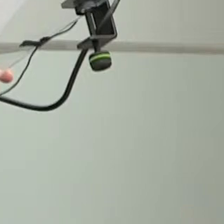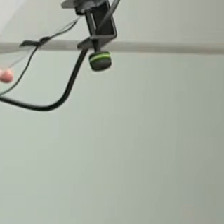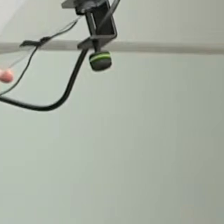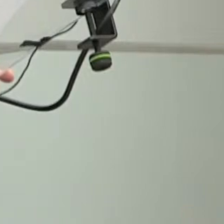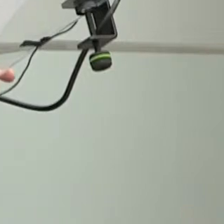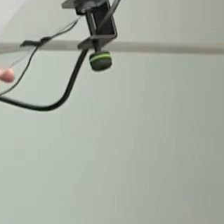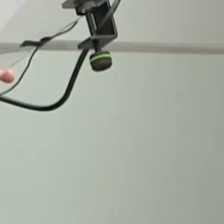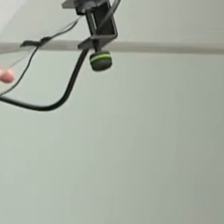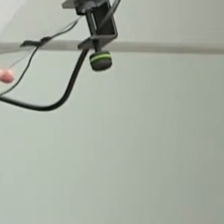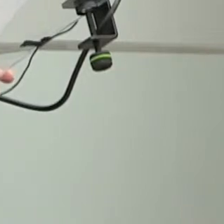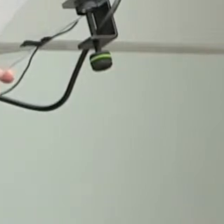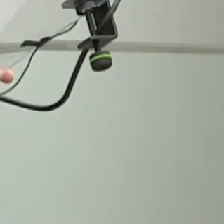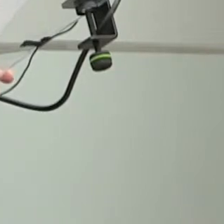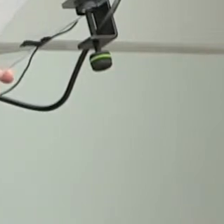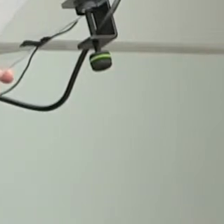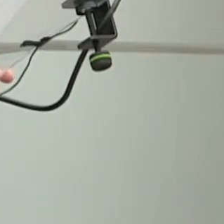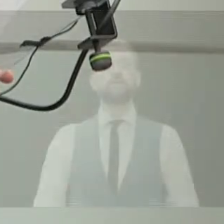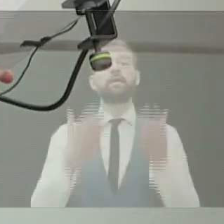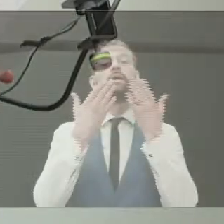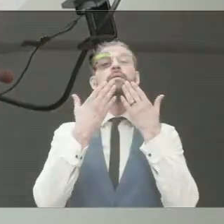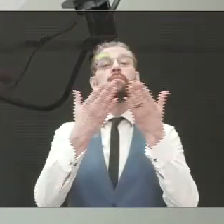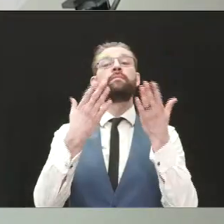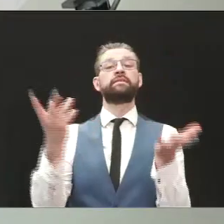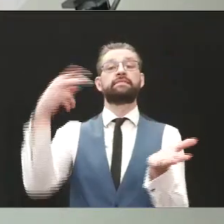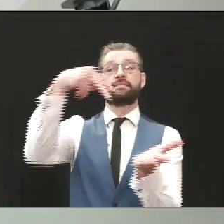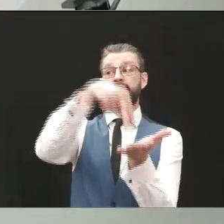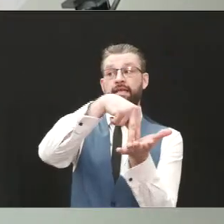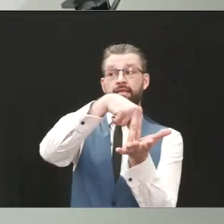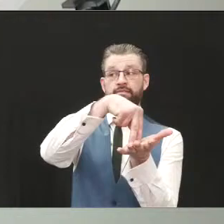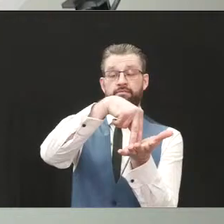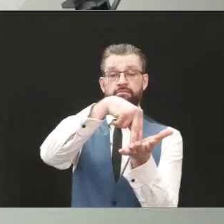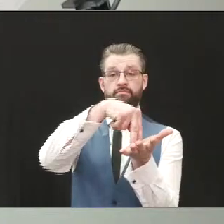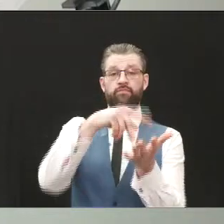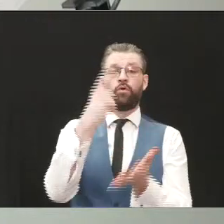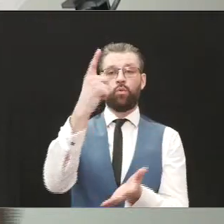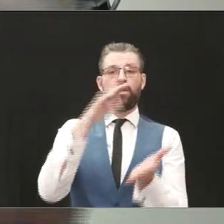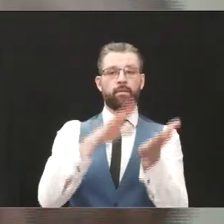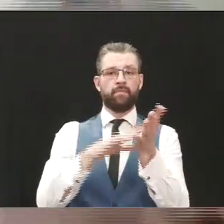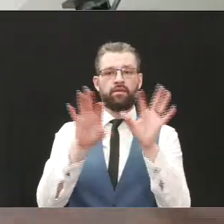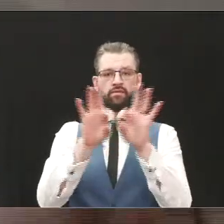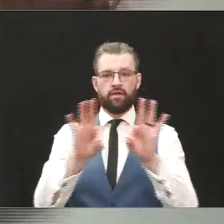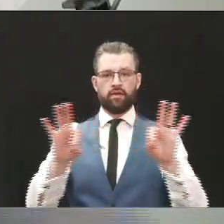Amen. Please stand for a minute's silence.